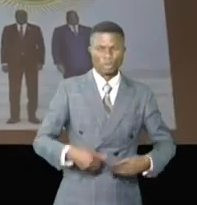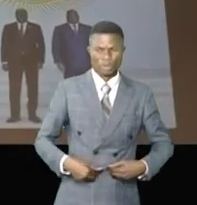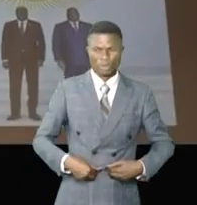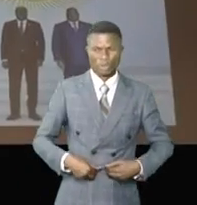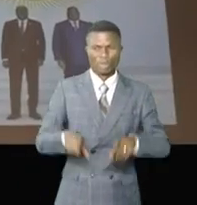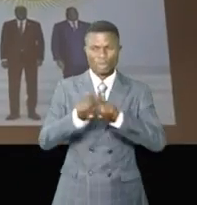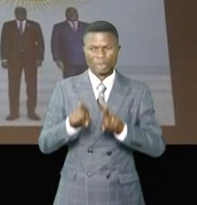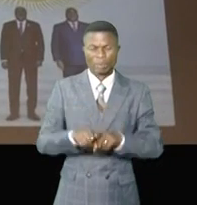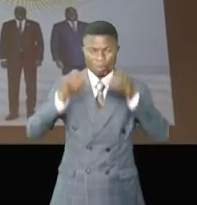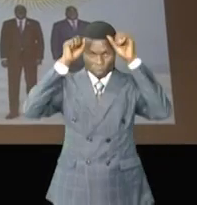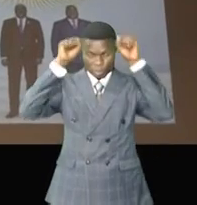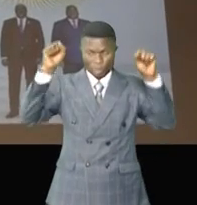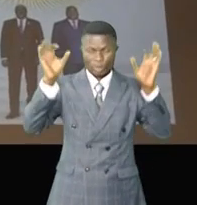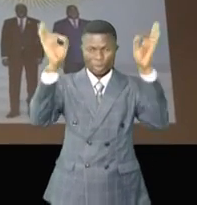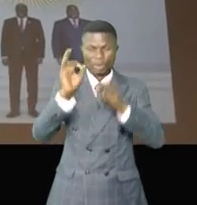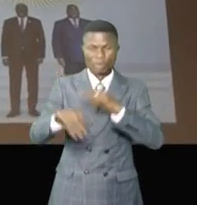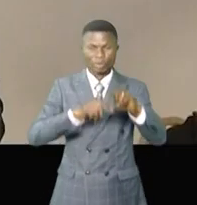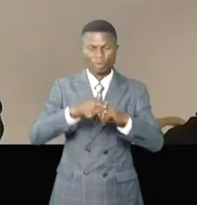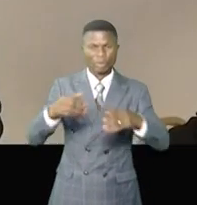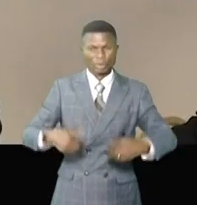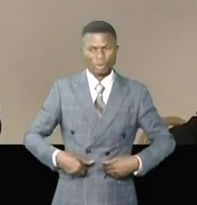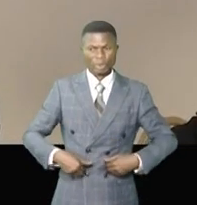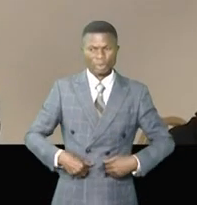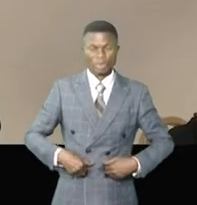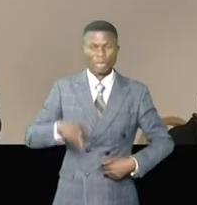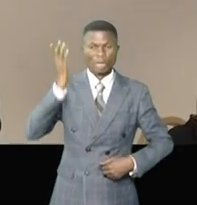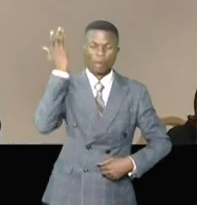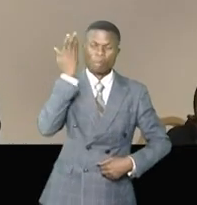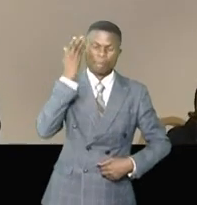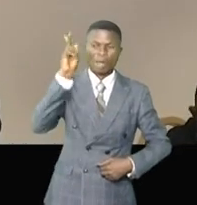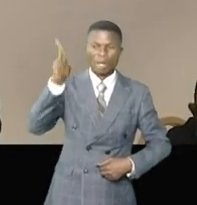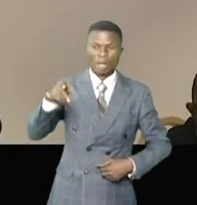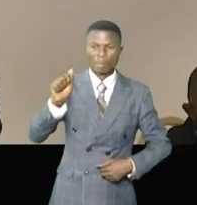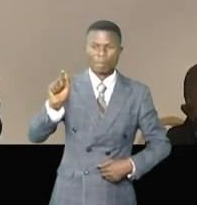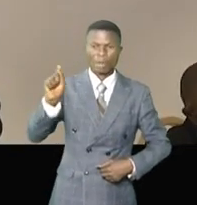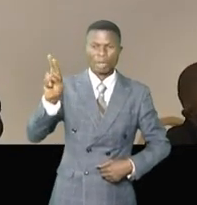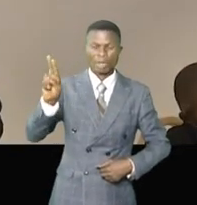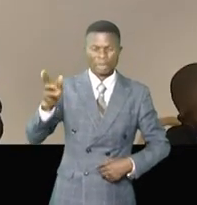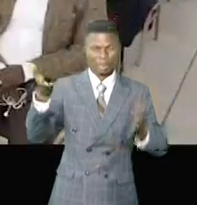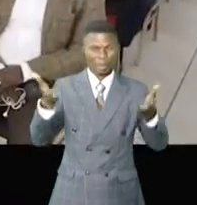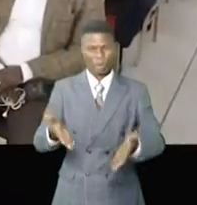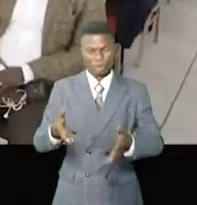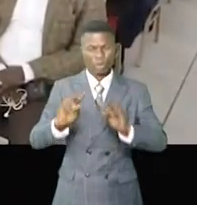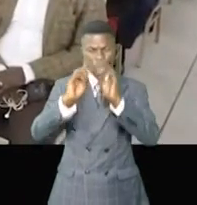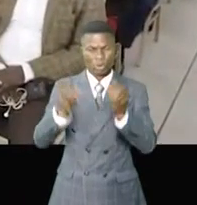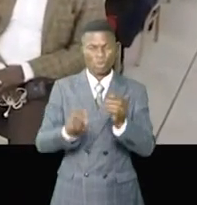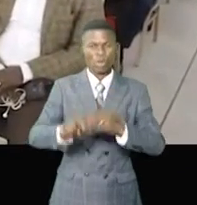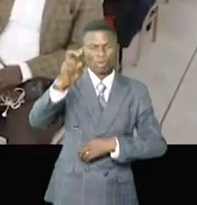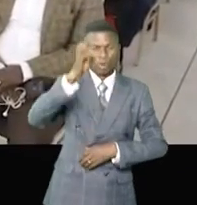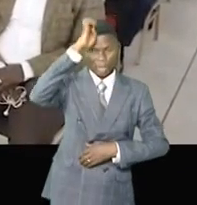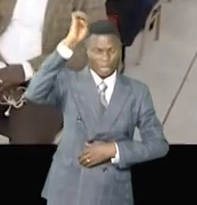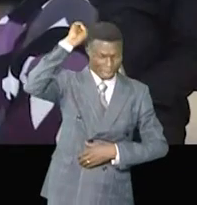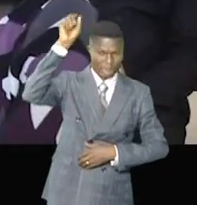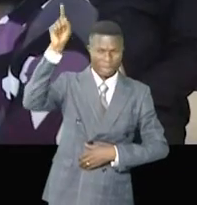que le président du Forum national de la jeunesse, Patrick Katengo Mafo, était dans la suite de la délégation de la